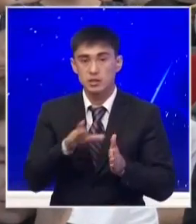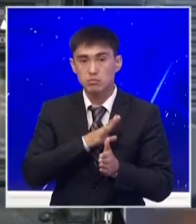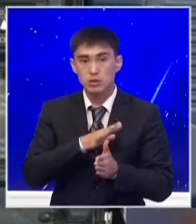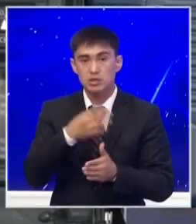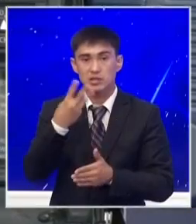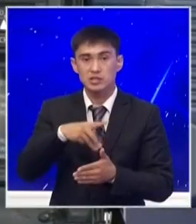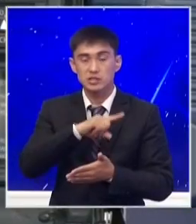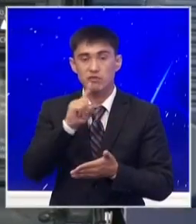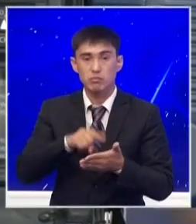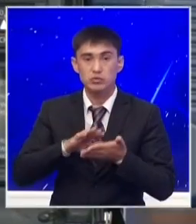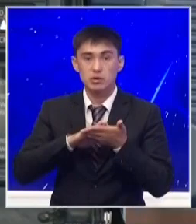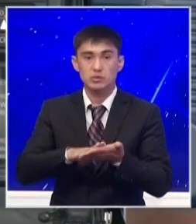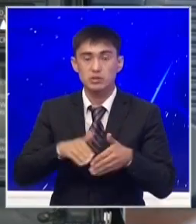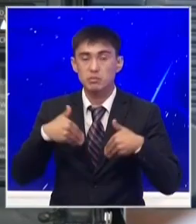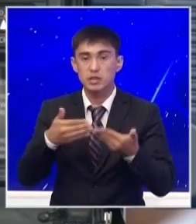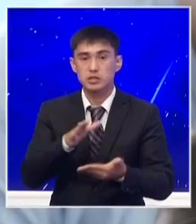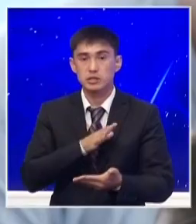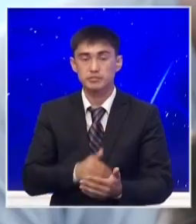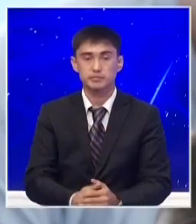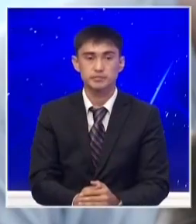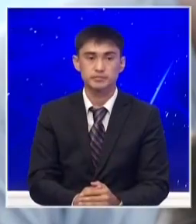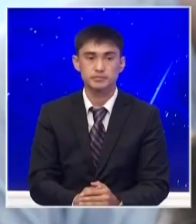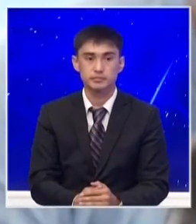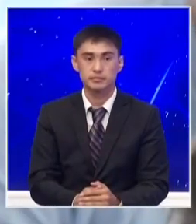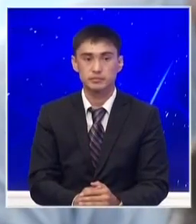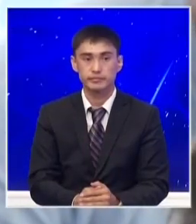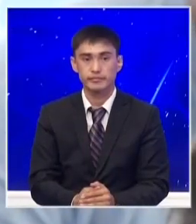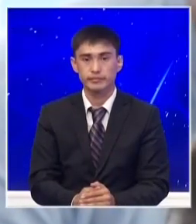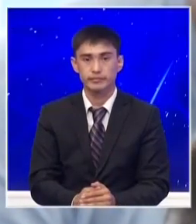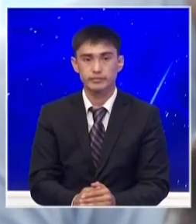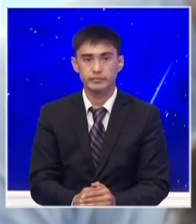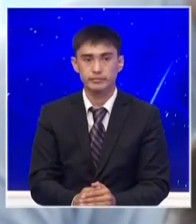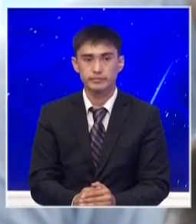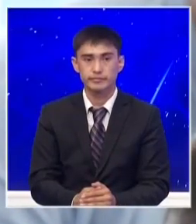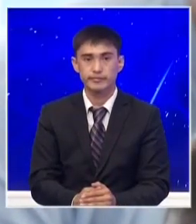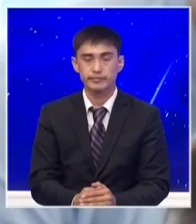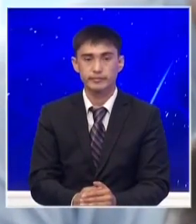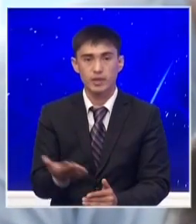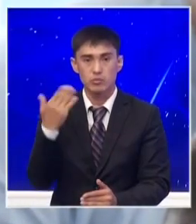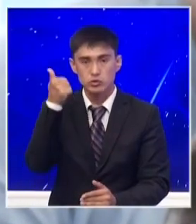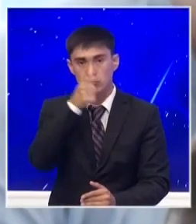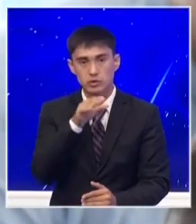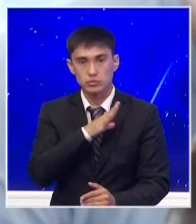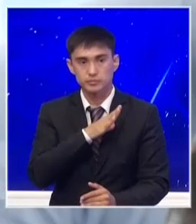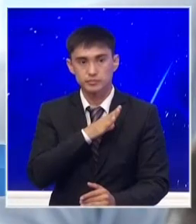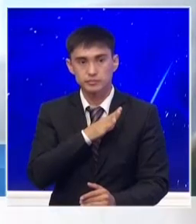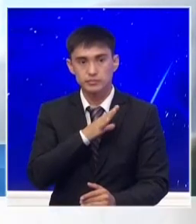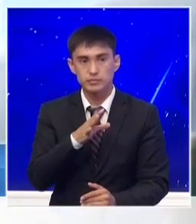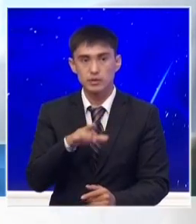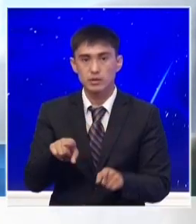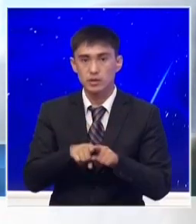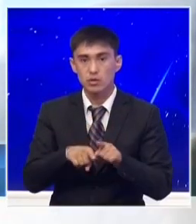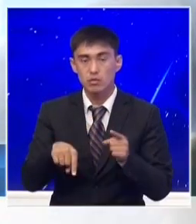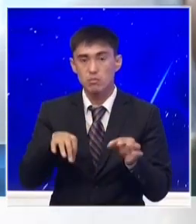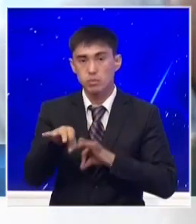порядка 30 обращений и предложений. В прошлом году был очень хороший такой проект под названием